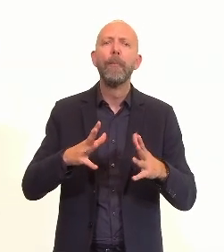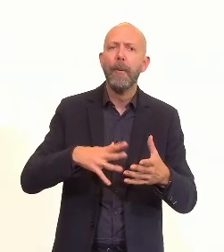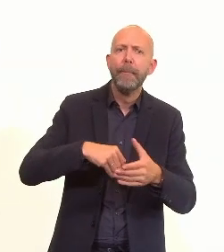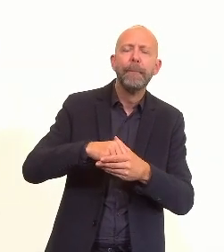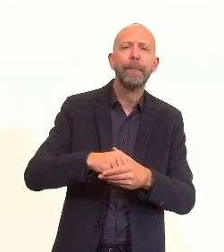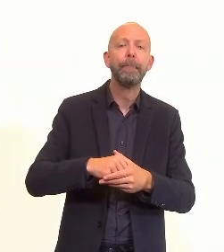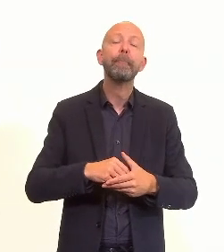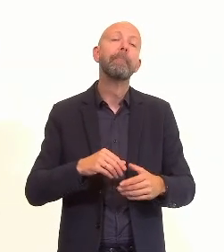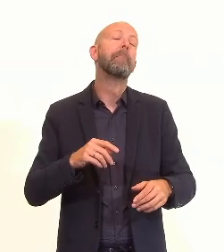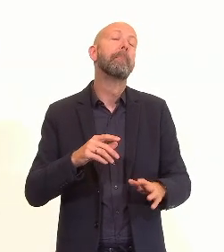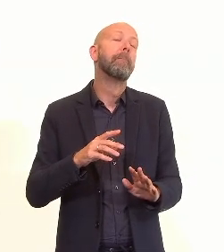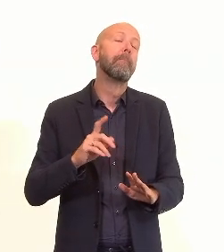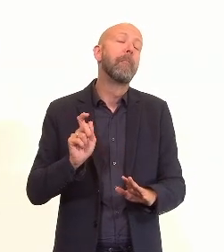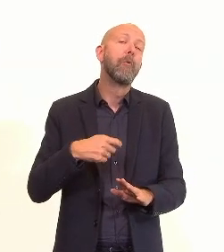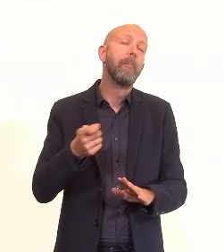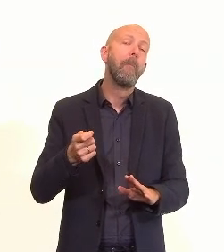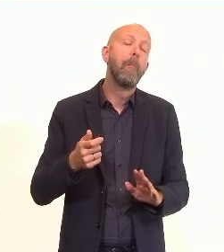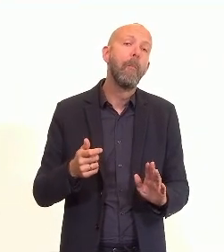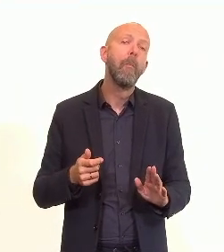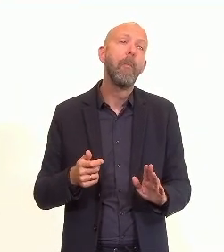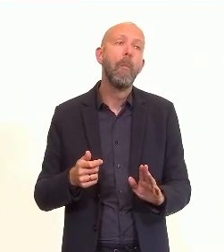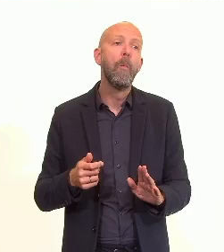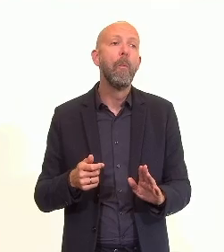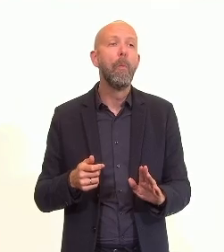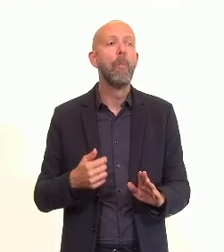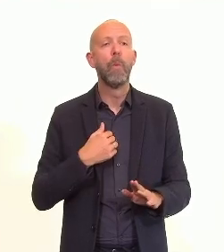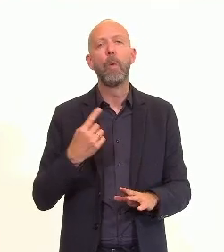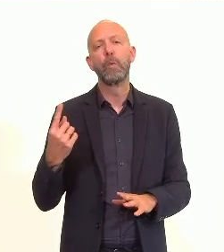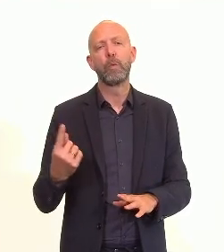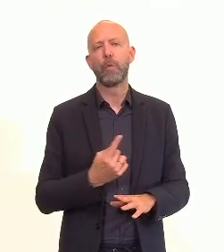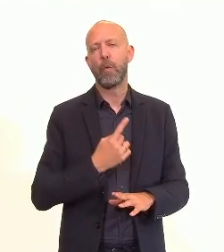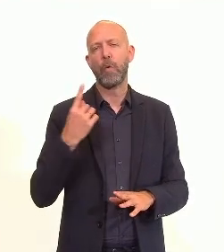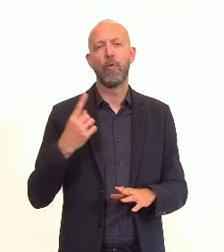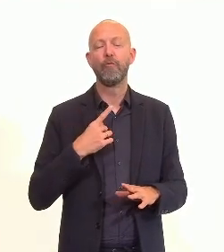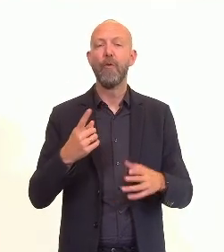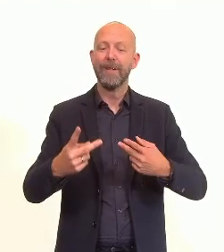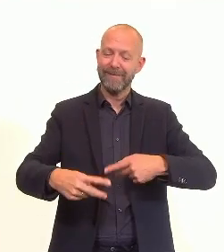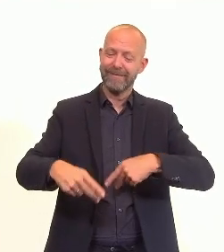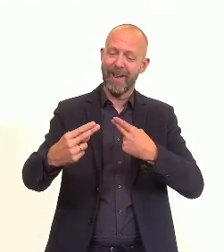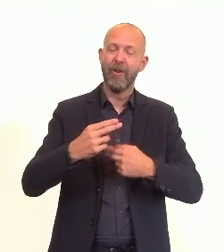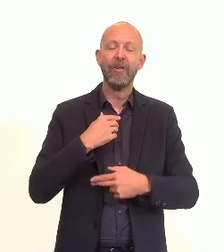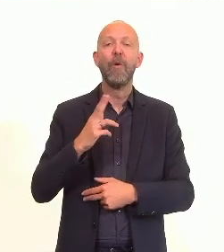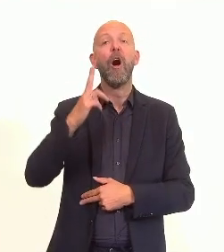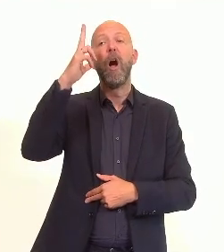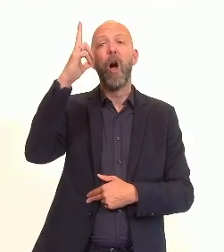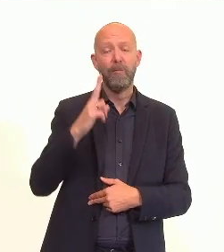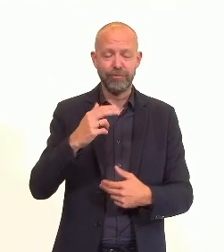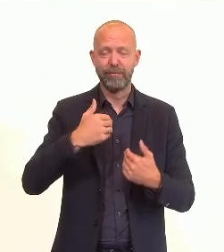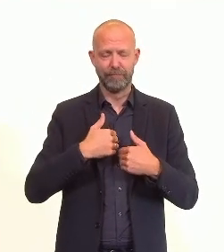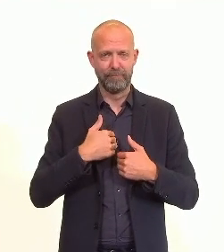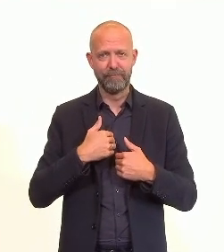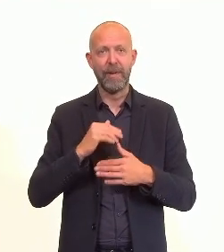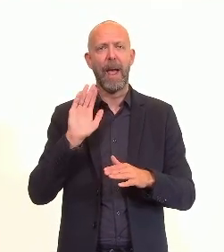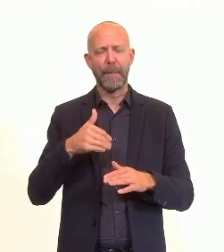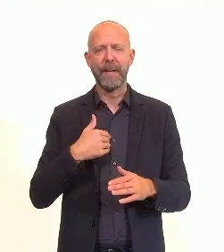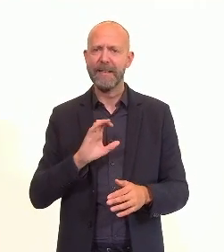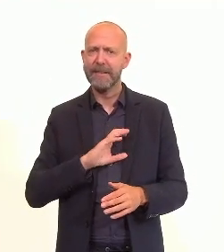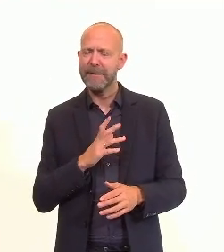principe, je débute toujours la séance et j'essaie de faire parler,